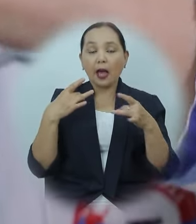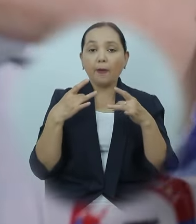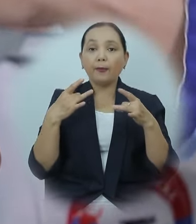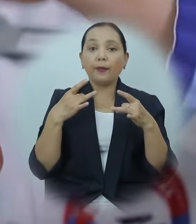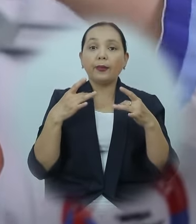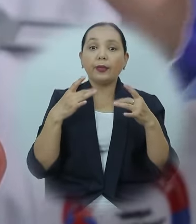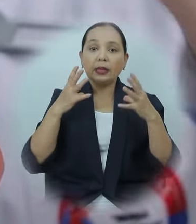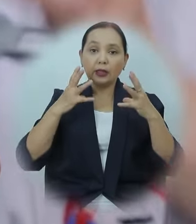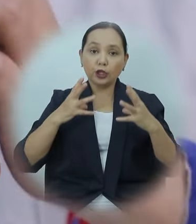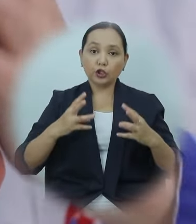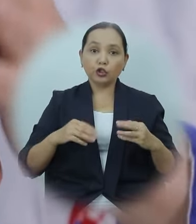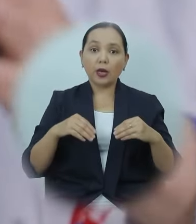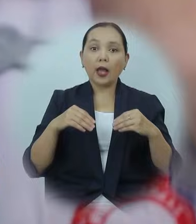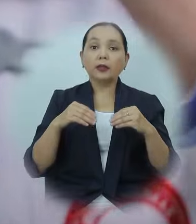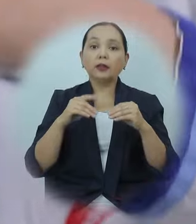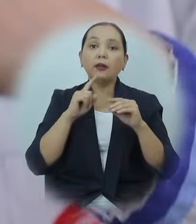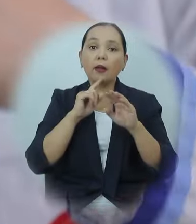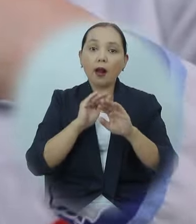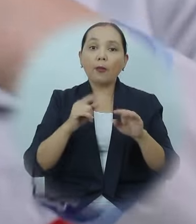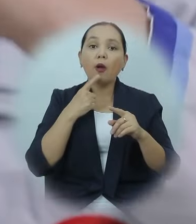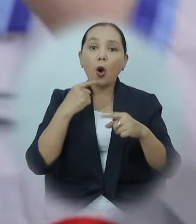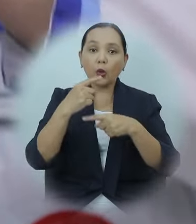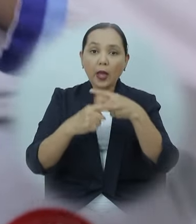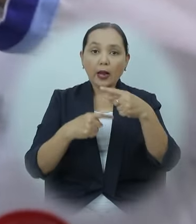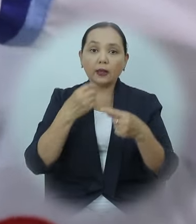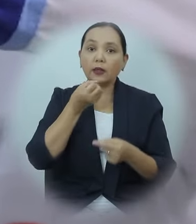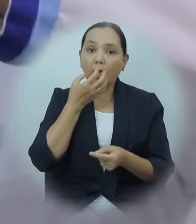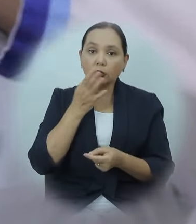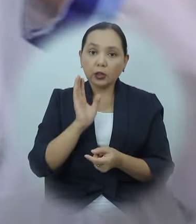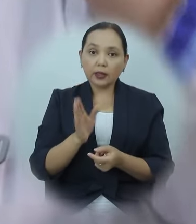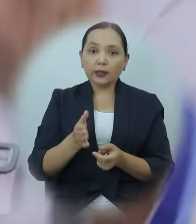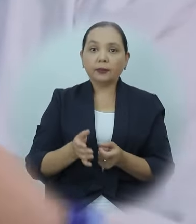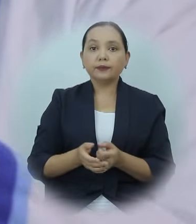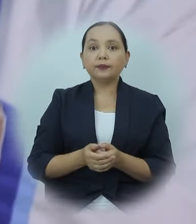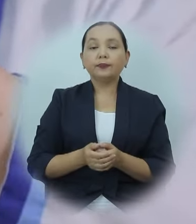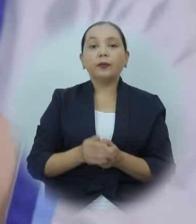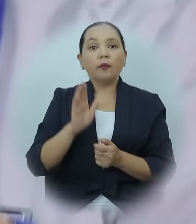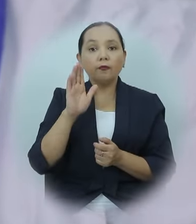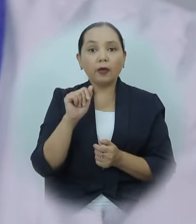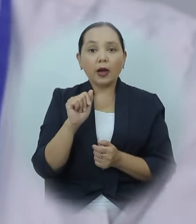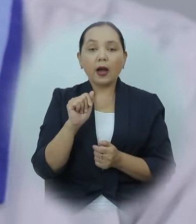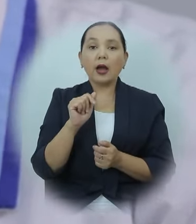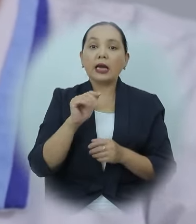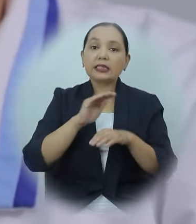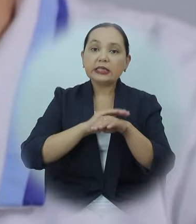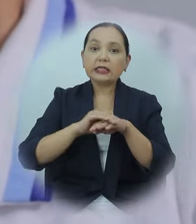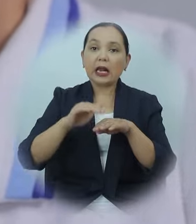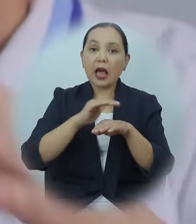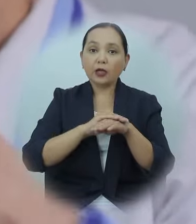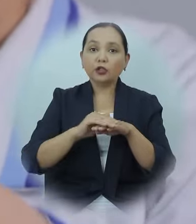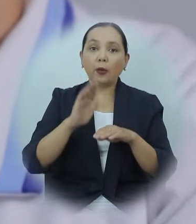sistemasini tinchlantirib, qon aylanishini yaxshilaydi. Va silash usuli